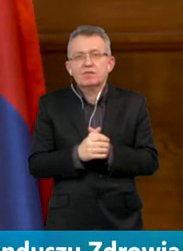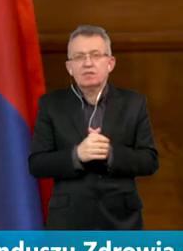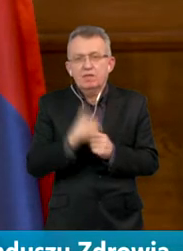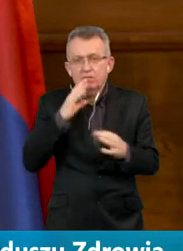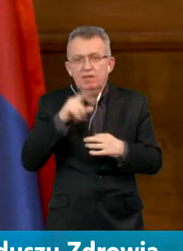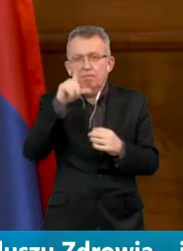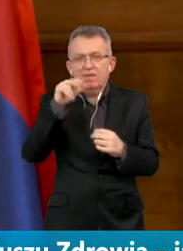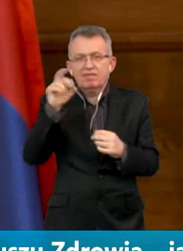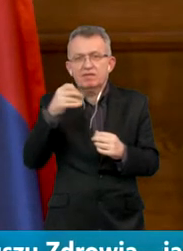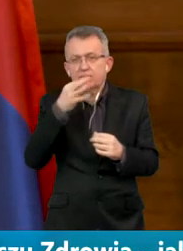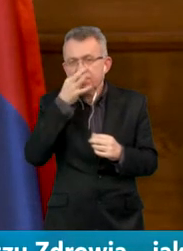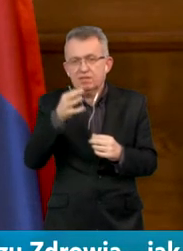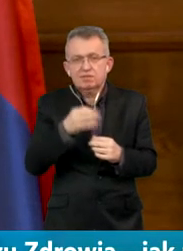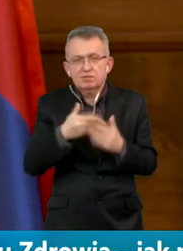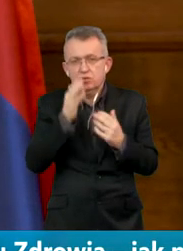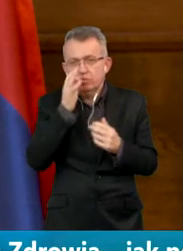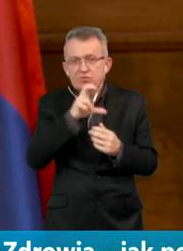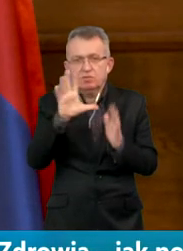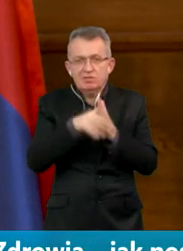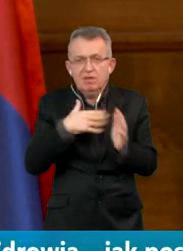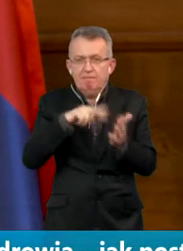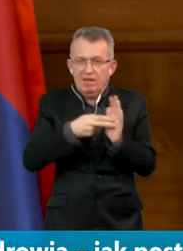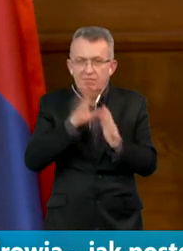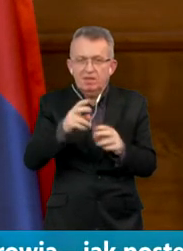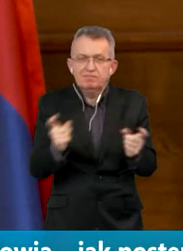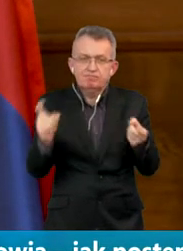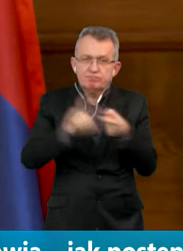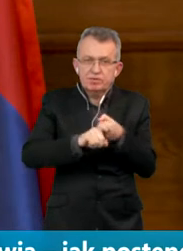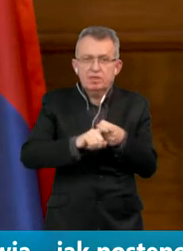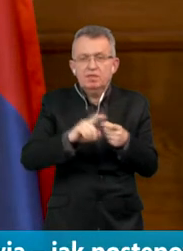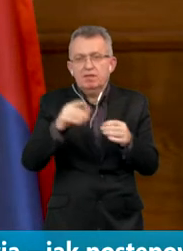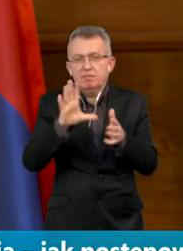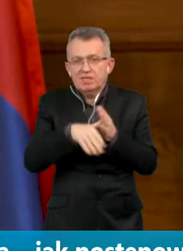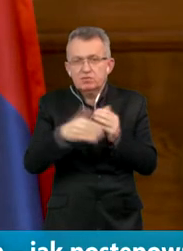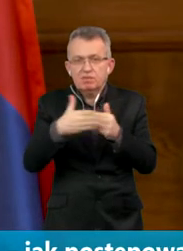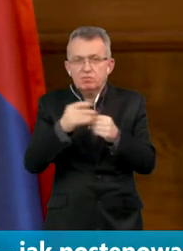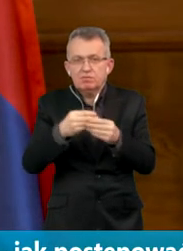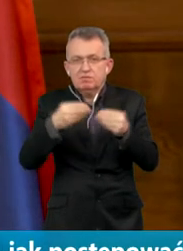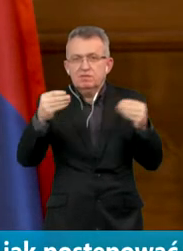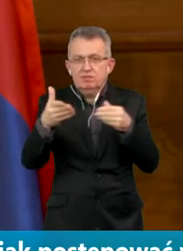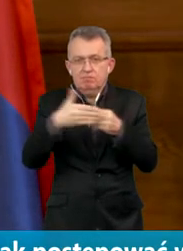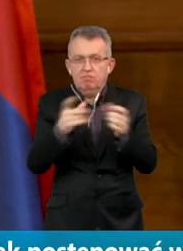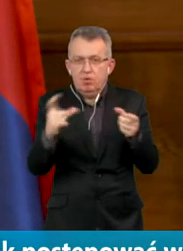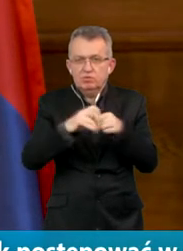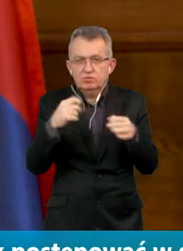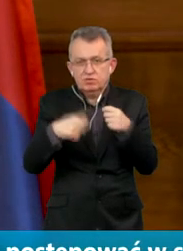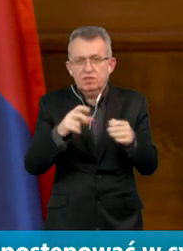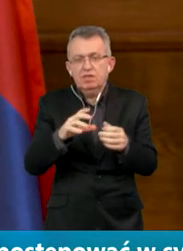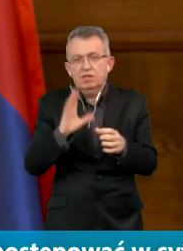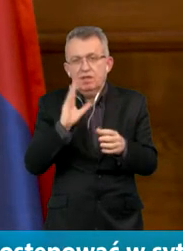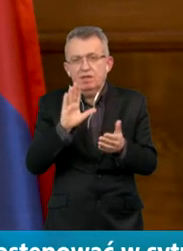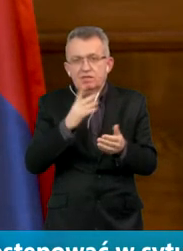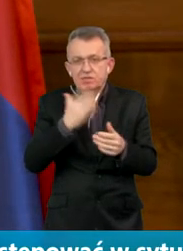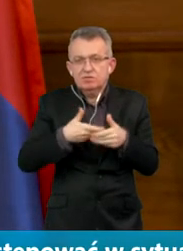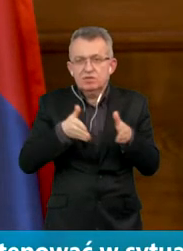Patryk pyta. Dzień dobry, panie prezydencie. Czy miasto ma w planach przełączenie miejscowości blisko Szczecina, które się dynamicznie rozbudowywują? Czy będą wymienione nawierzchnie